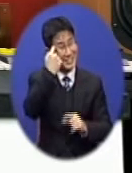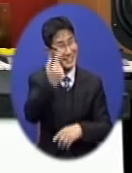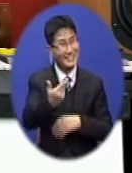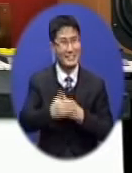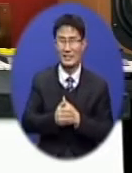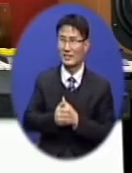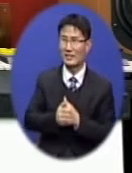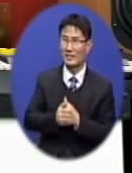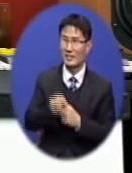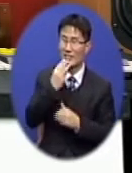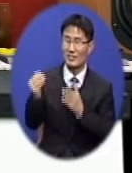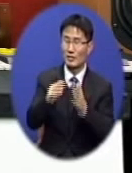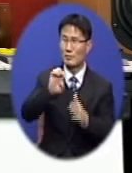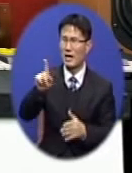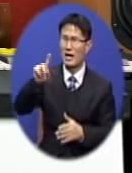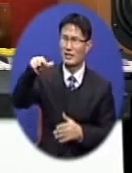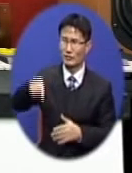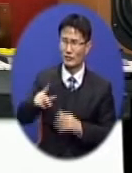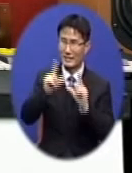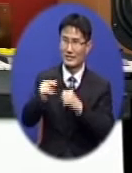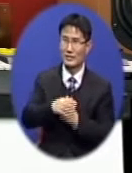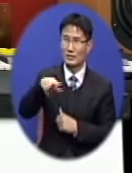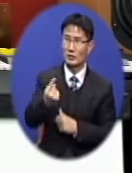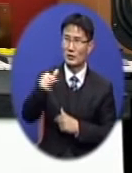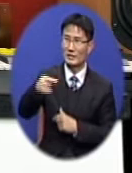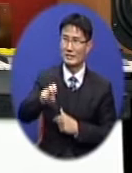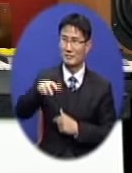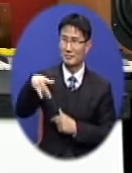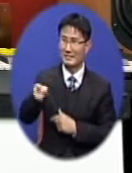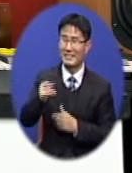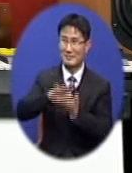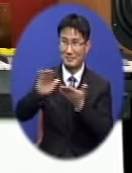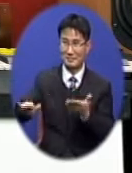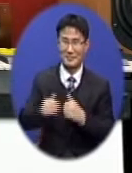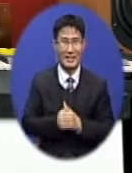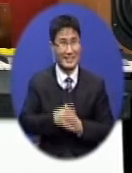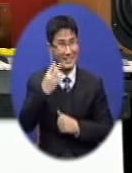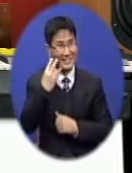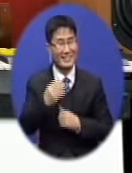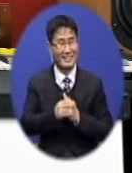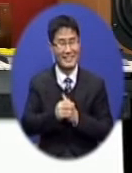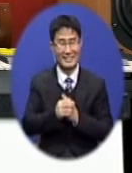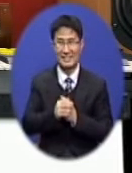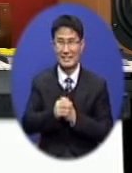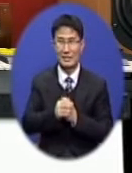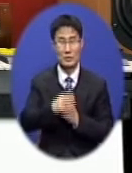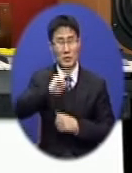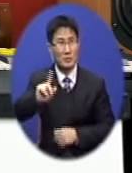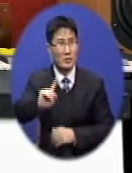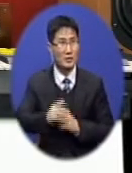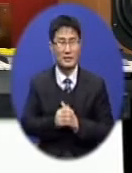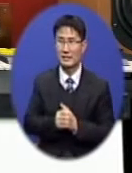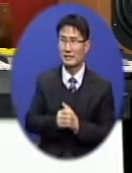저 예. 경기도 파주에 사는 예. 조금재입니다. 아, 조금재님. 네. 네. 어떤 노래 불러주시겠어요?